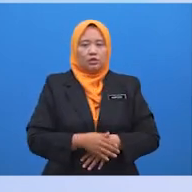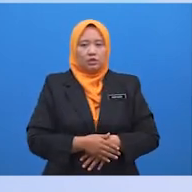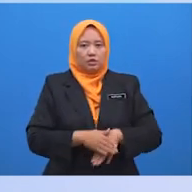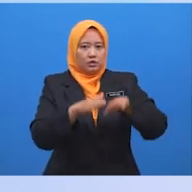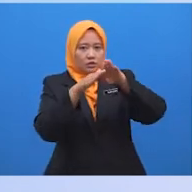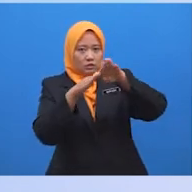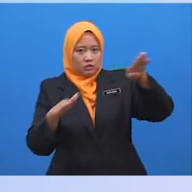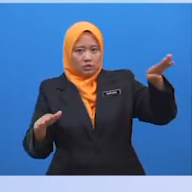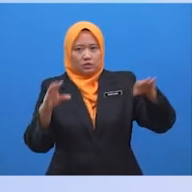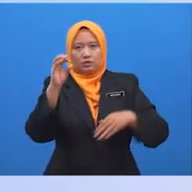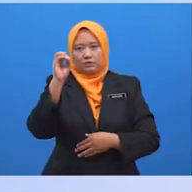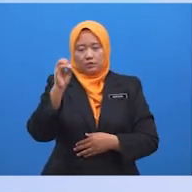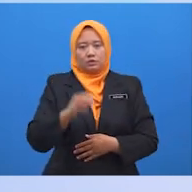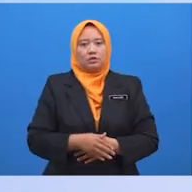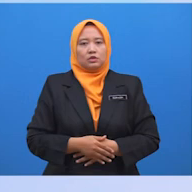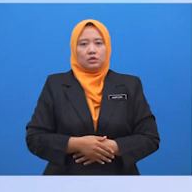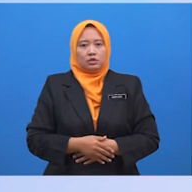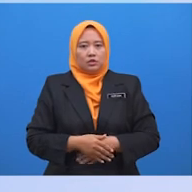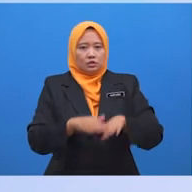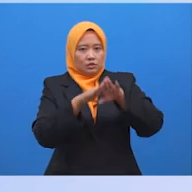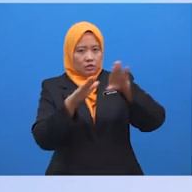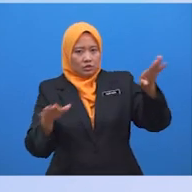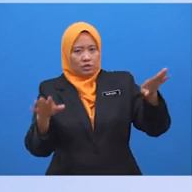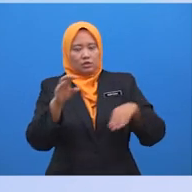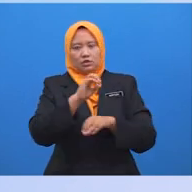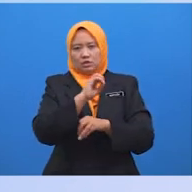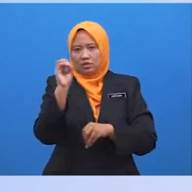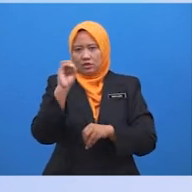D. kecerunan tidak tertakrif.